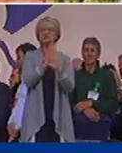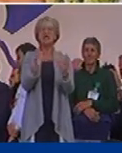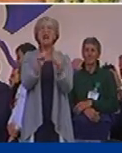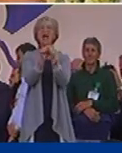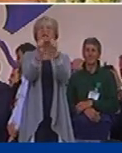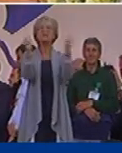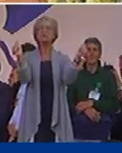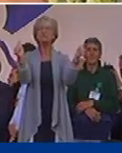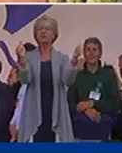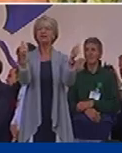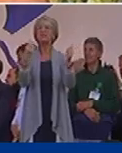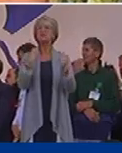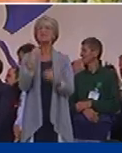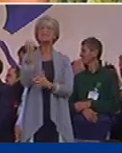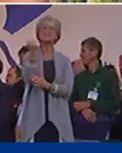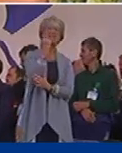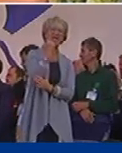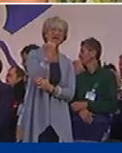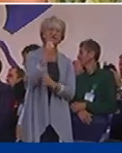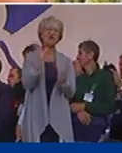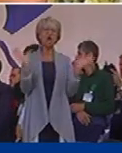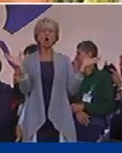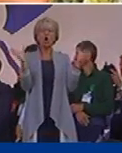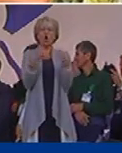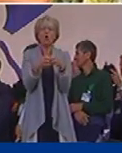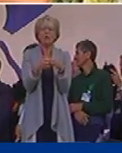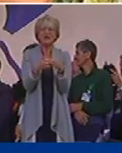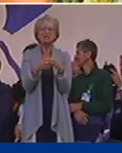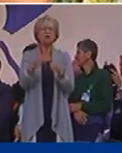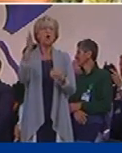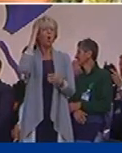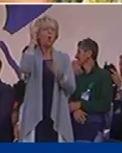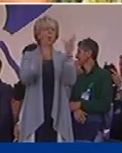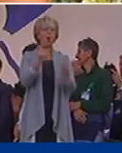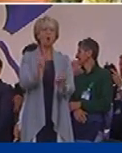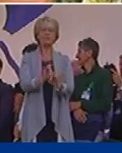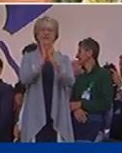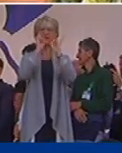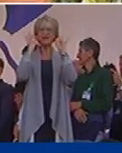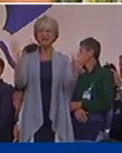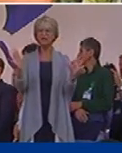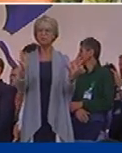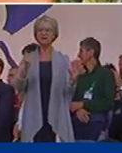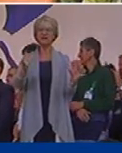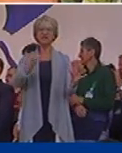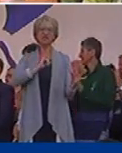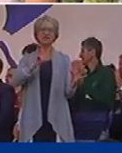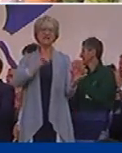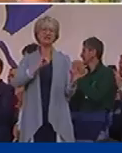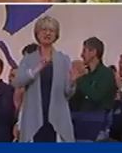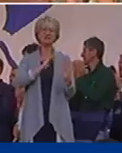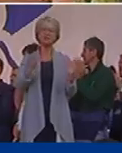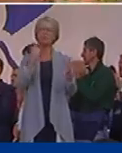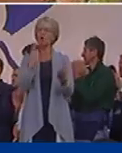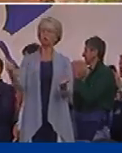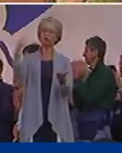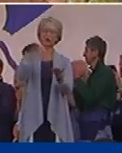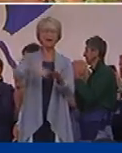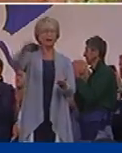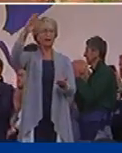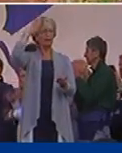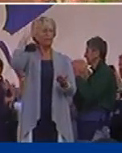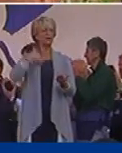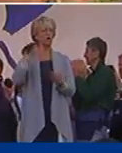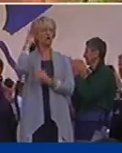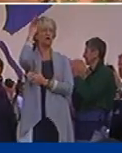differenza è fra i servi e i globalisti e gli uomini liberi con una identità che vogliono tornare padroni del